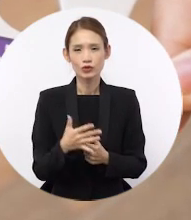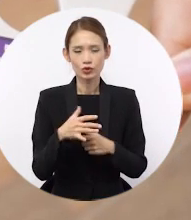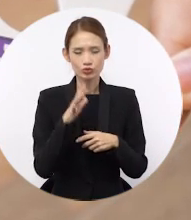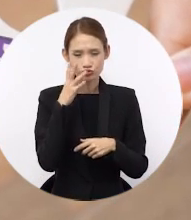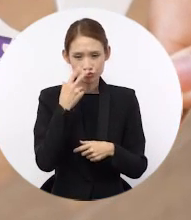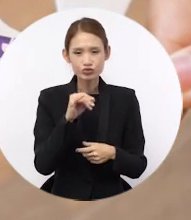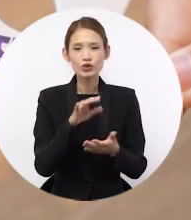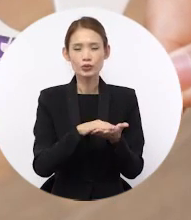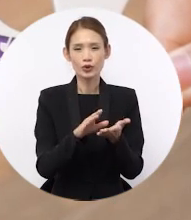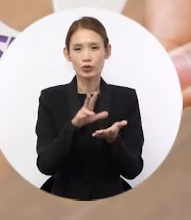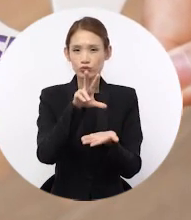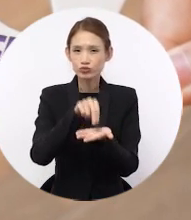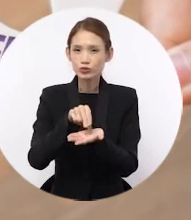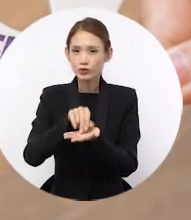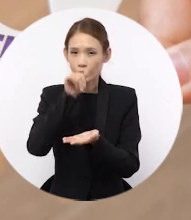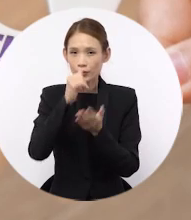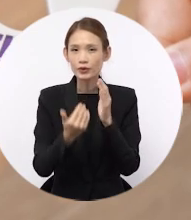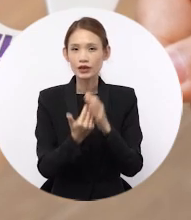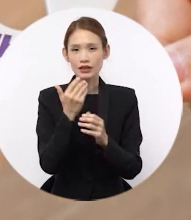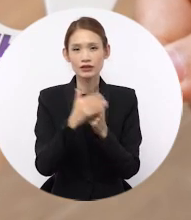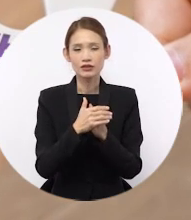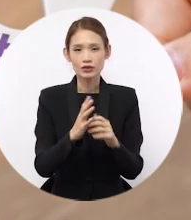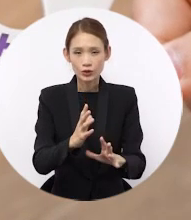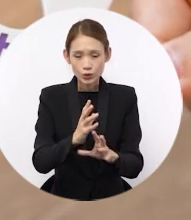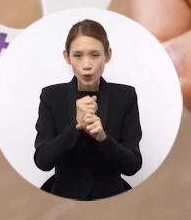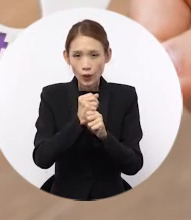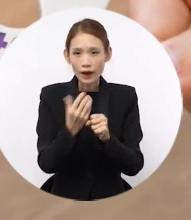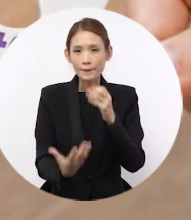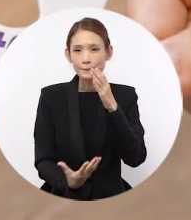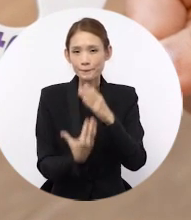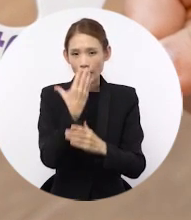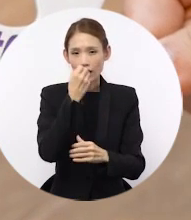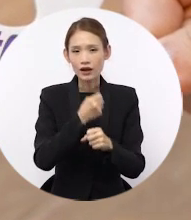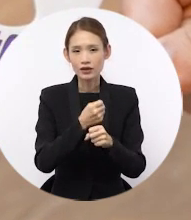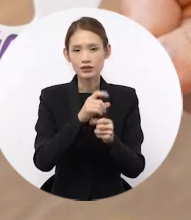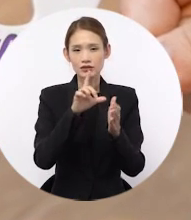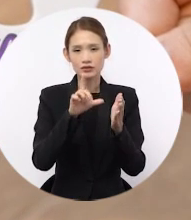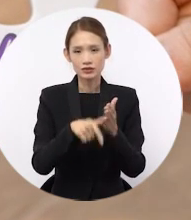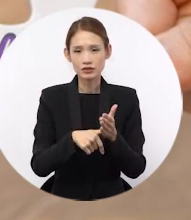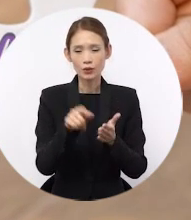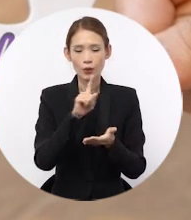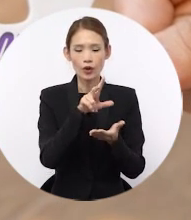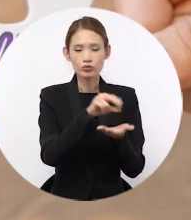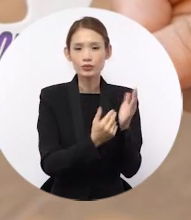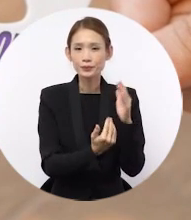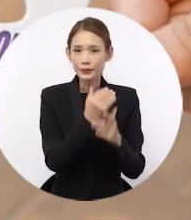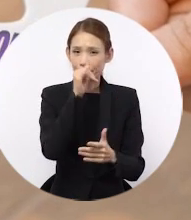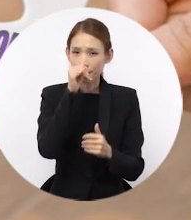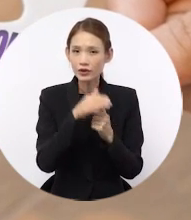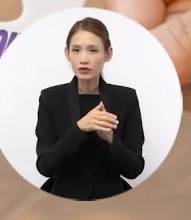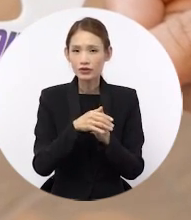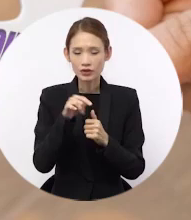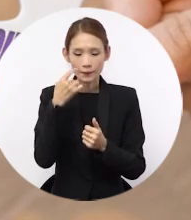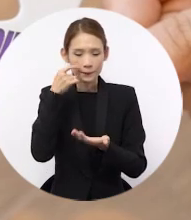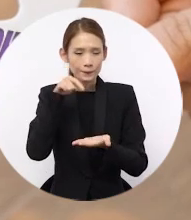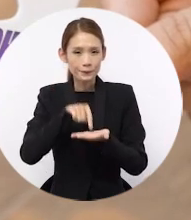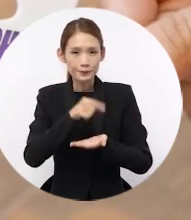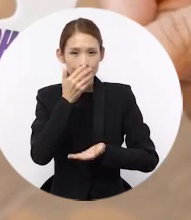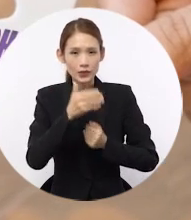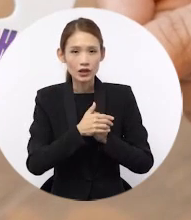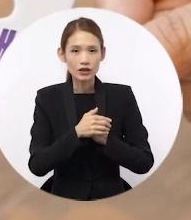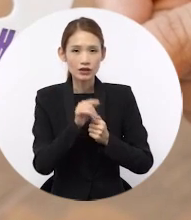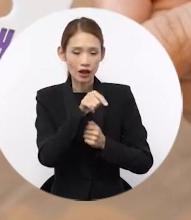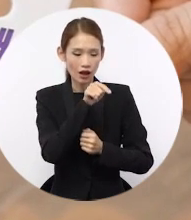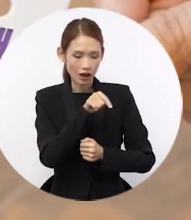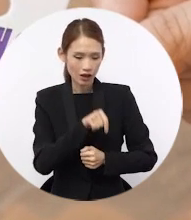물론 부작용들도 있겠지만 지금 당장 우리가 뭔가 통합을 했을 때 거기서 생기는 일들이 있고 거기서 또 우리가 발견할 수